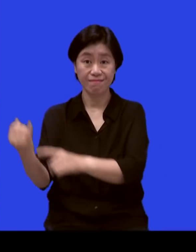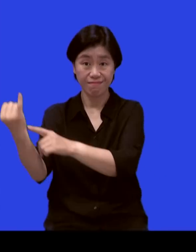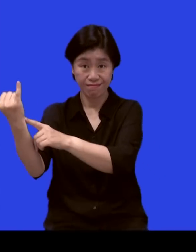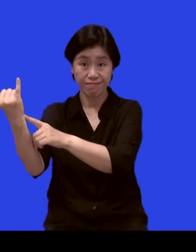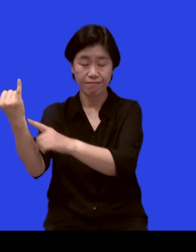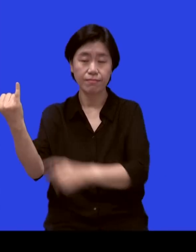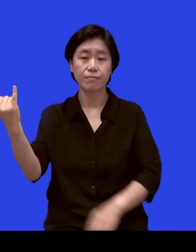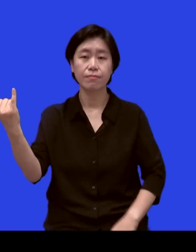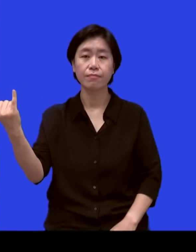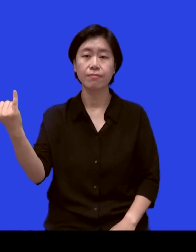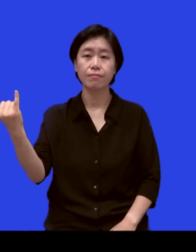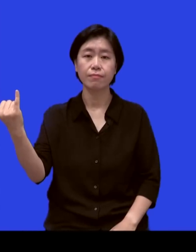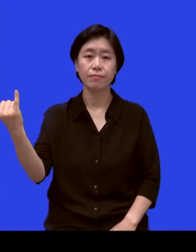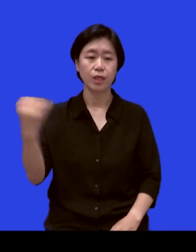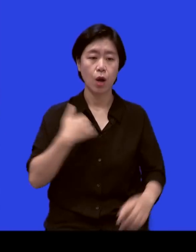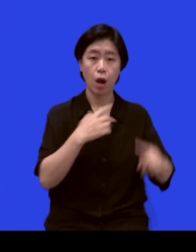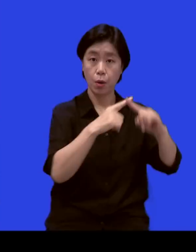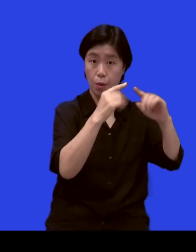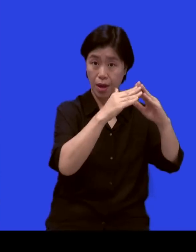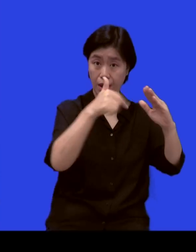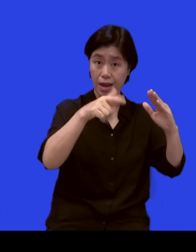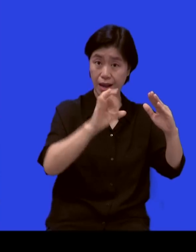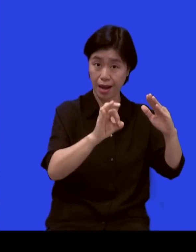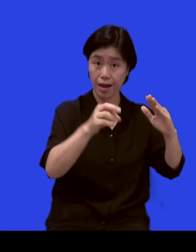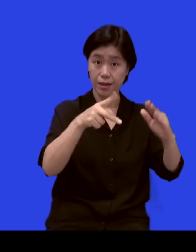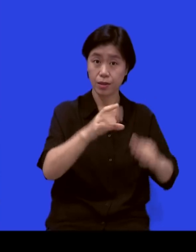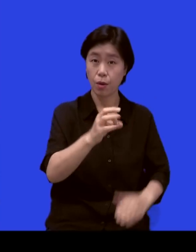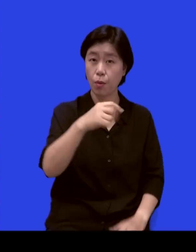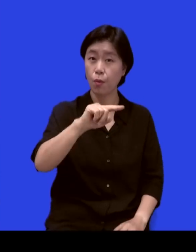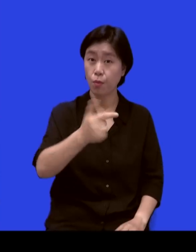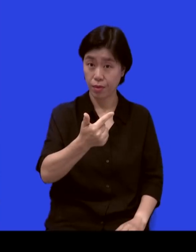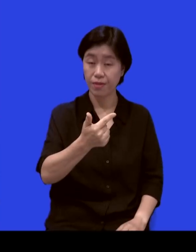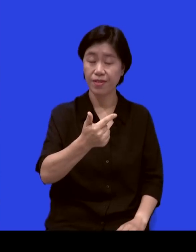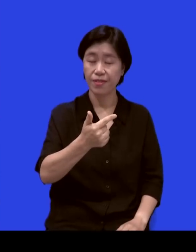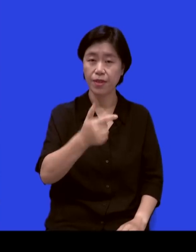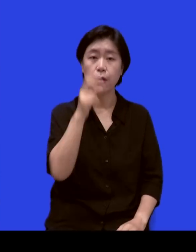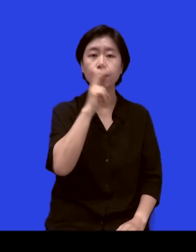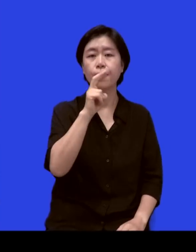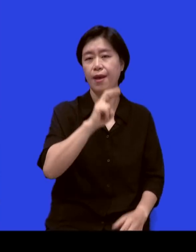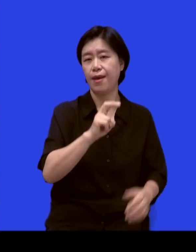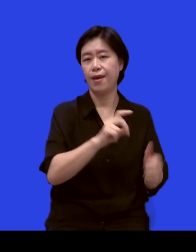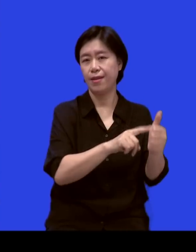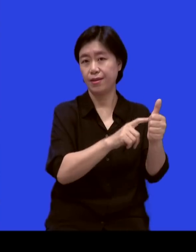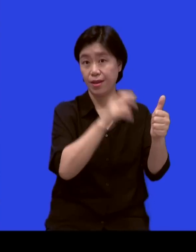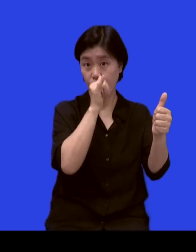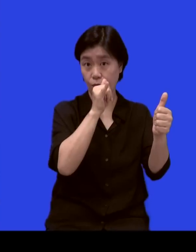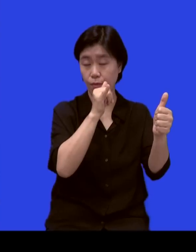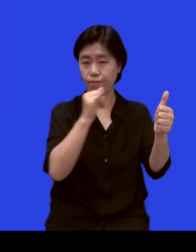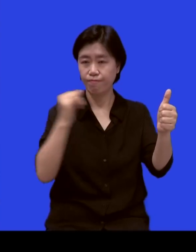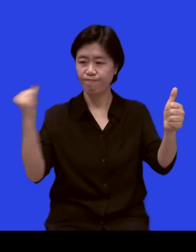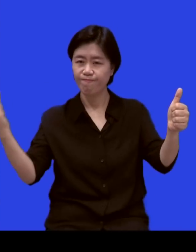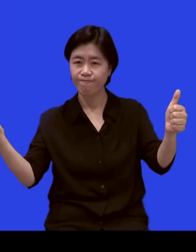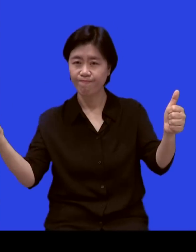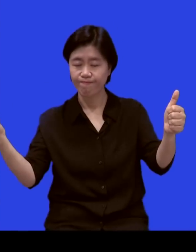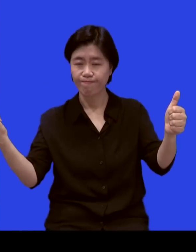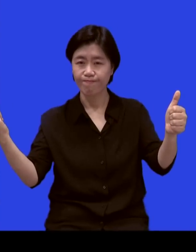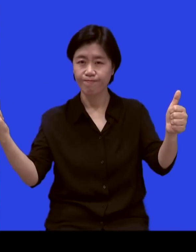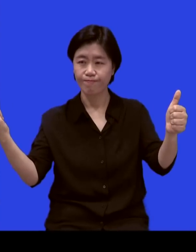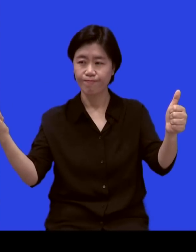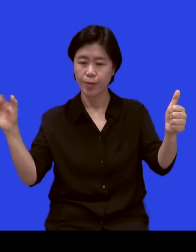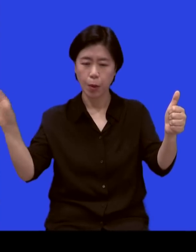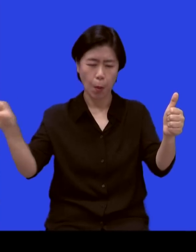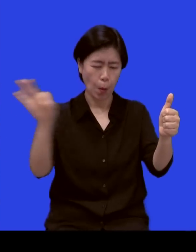예. 그 강성훈 집사님이 계세요. 그 해바라기. 예. 예, 그래서 강성훈 집사님한테 제가 데려갔어요. 예. 데려가가지고